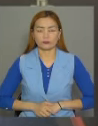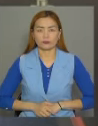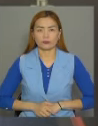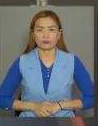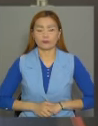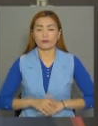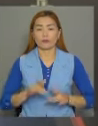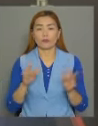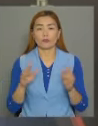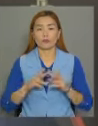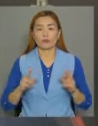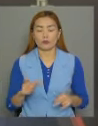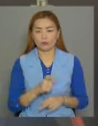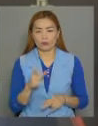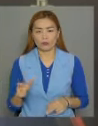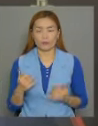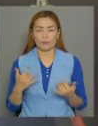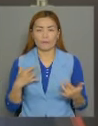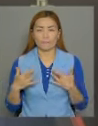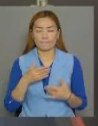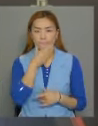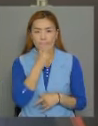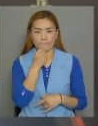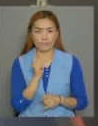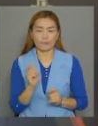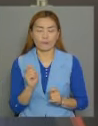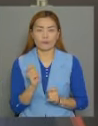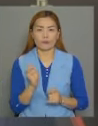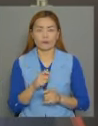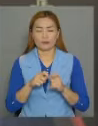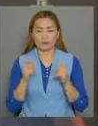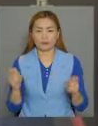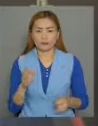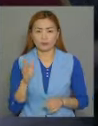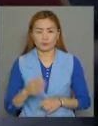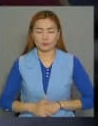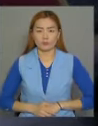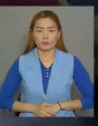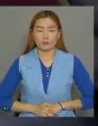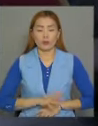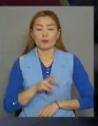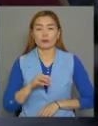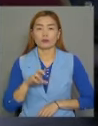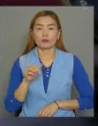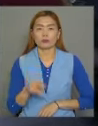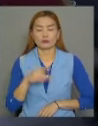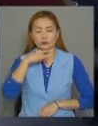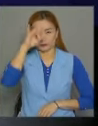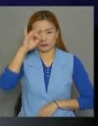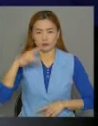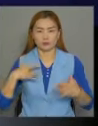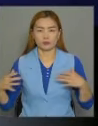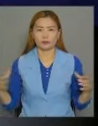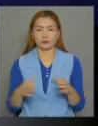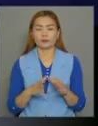Сондықтан көрермендерге де біздер бүгінгі театр күнімен құтты болсын деп айтамыз. Шарада Махамбет атындағы академиялық қазақ